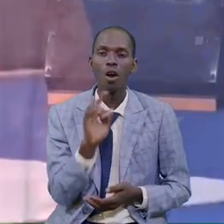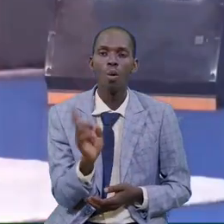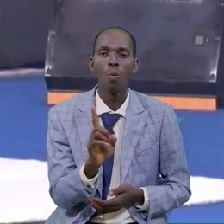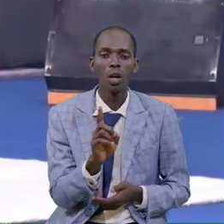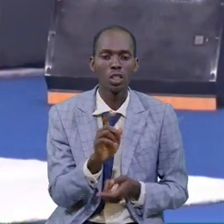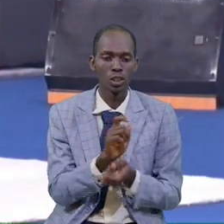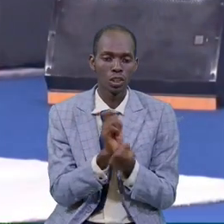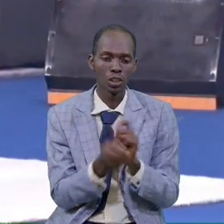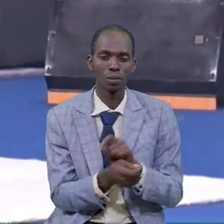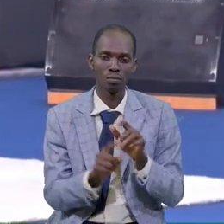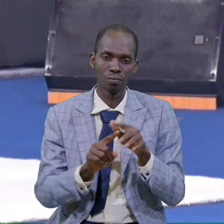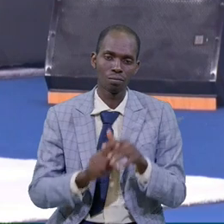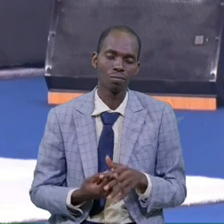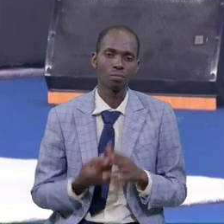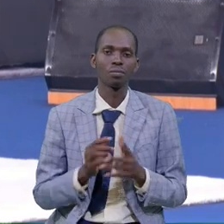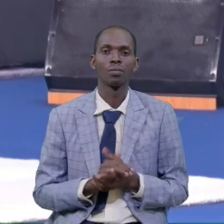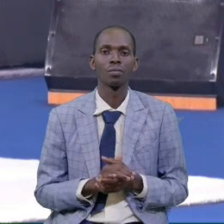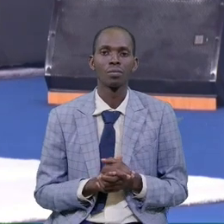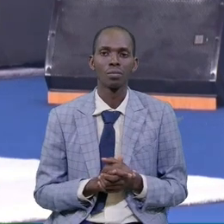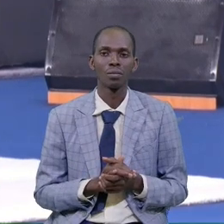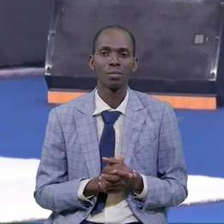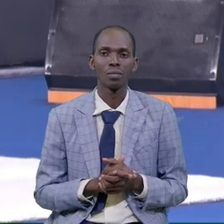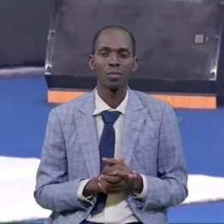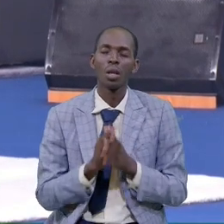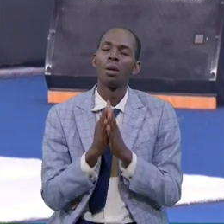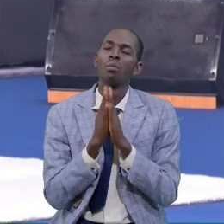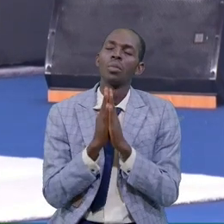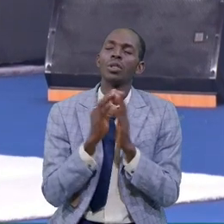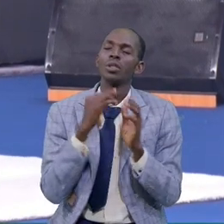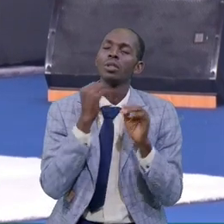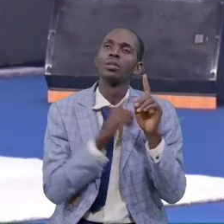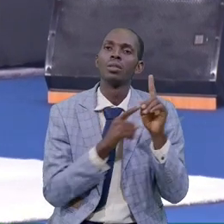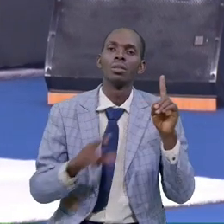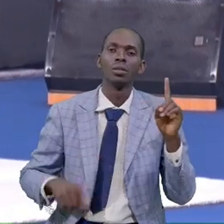C'est là où le changement commence. Parle au Seigneur.